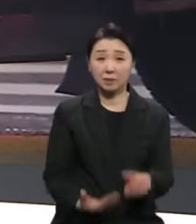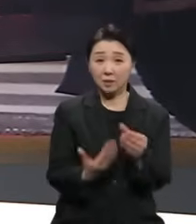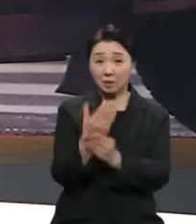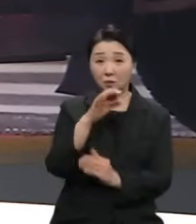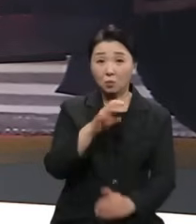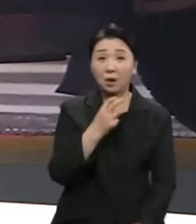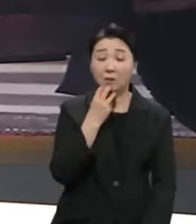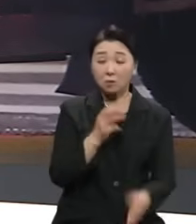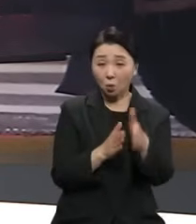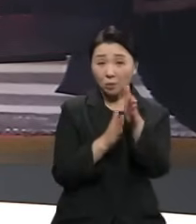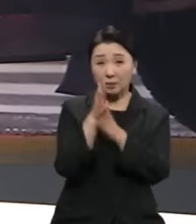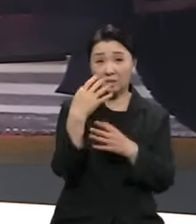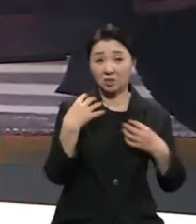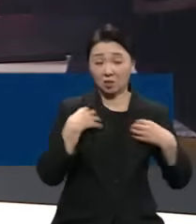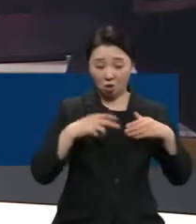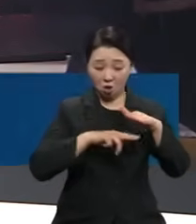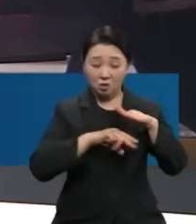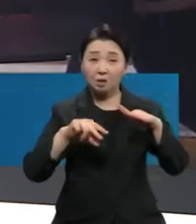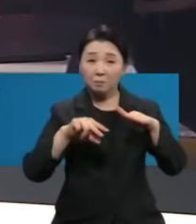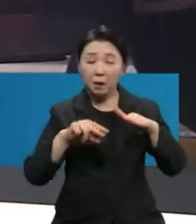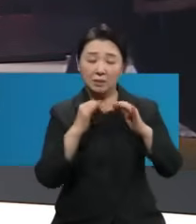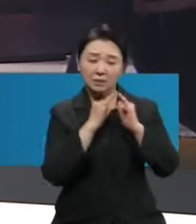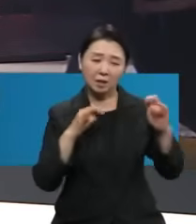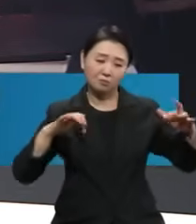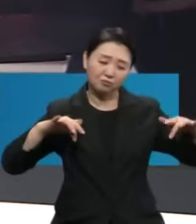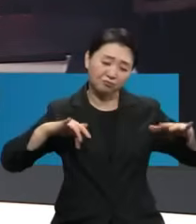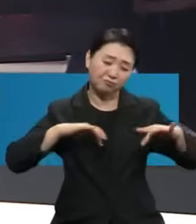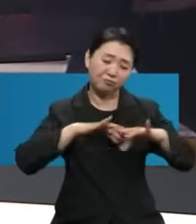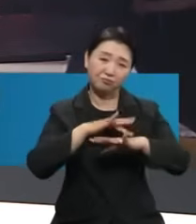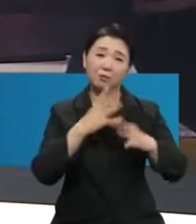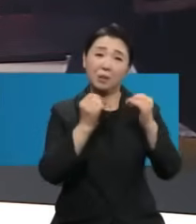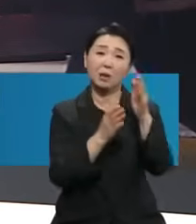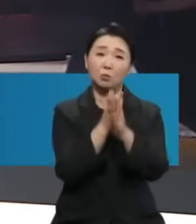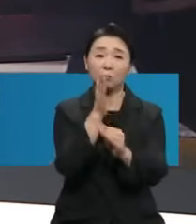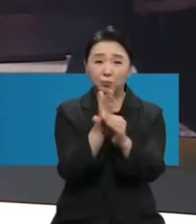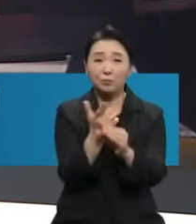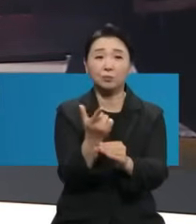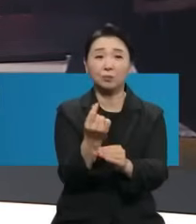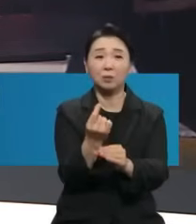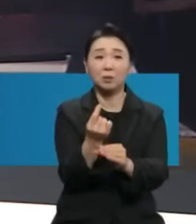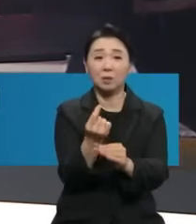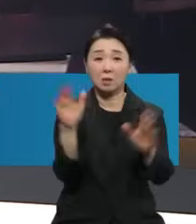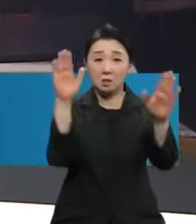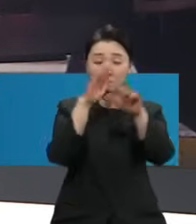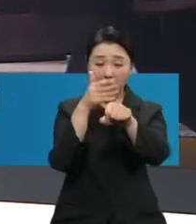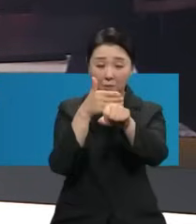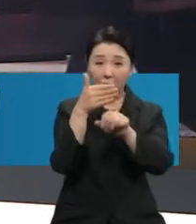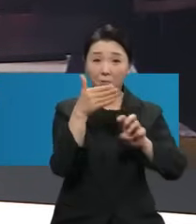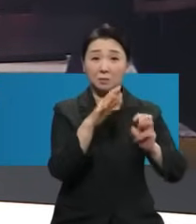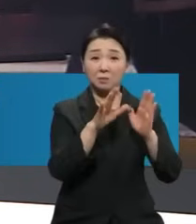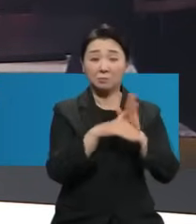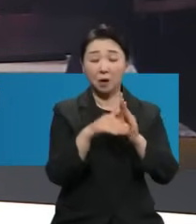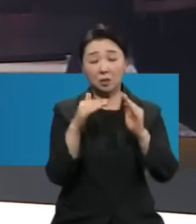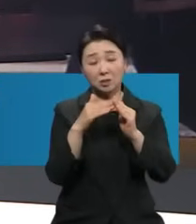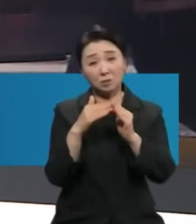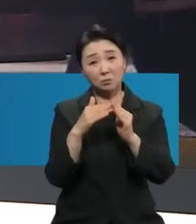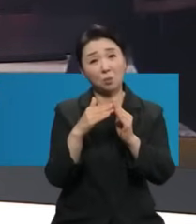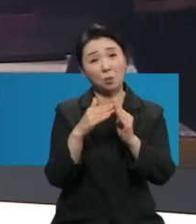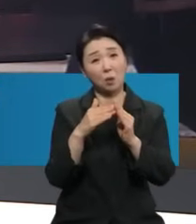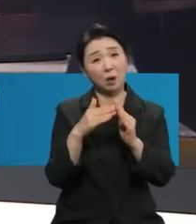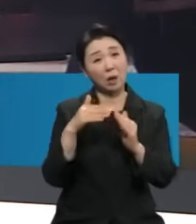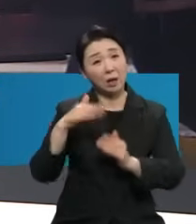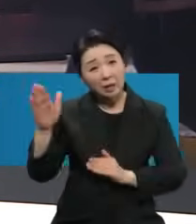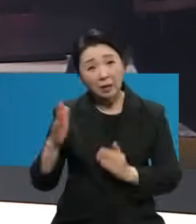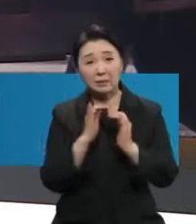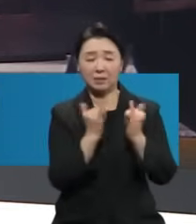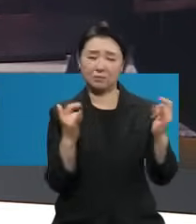사고가 난 곳은 서울 시청역, 유동인구가 많은 도심 한복판이었습니다. 저녁 9시 반, 집으로 돌아가던 시민들이